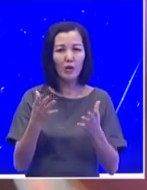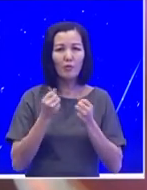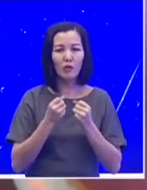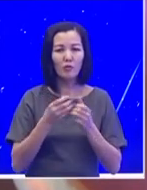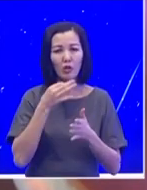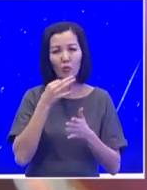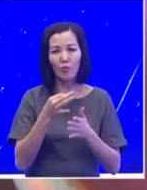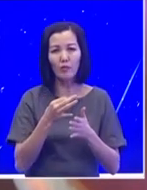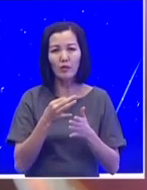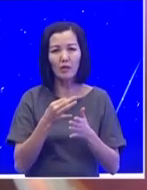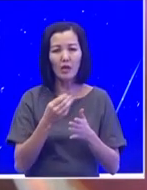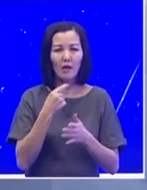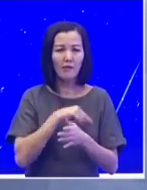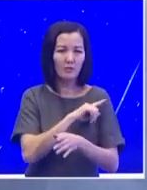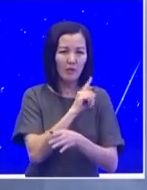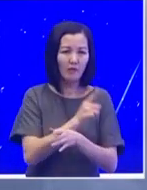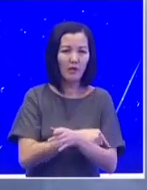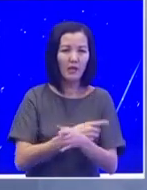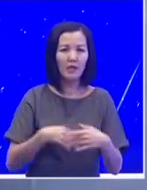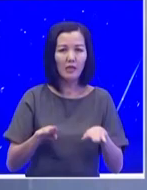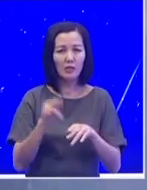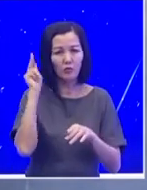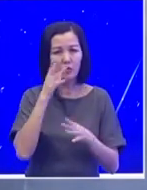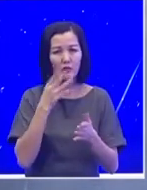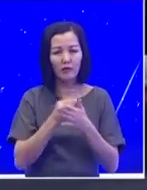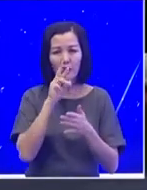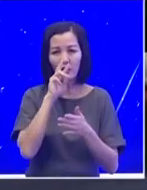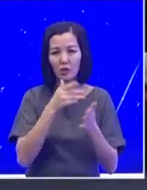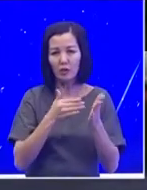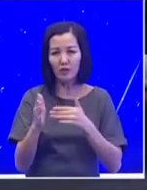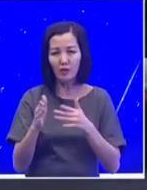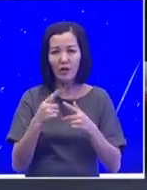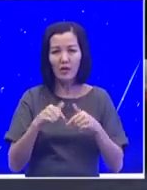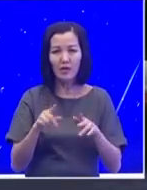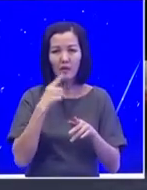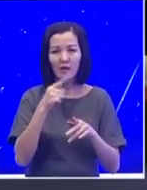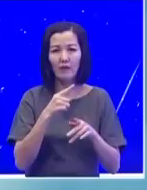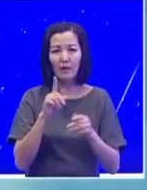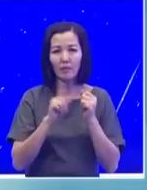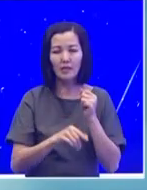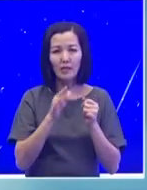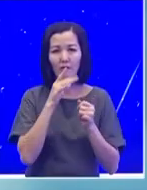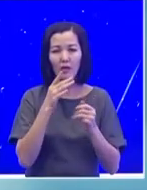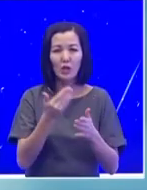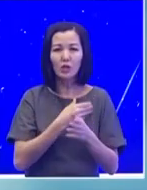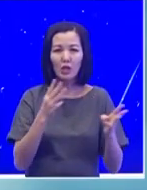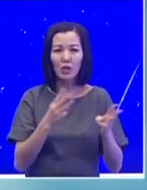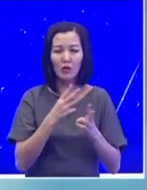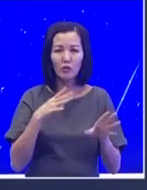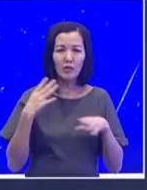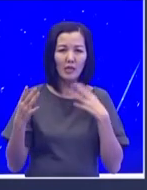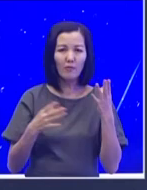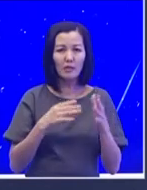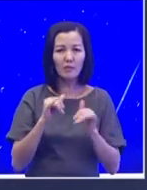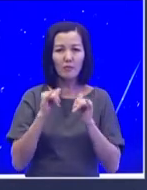получают закалку, воспитывают характер, а также учатся на своих ошибках. Организаторы отмечают, что в последнее время желающих заниматься с